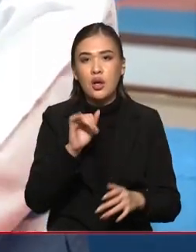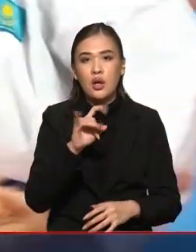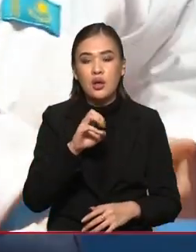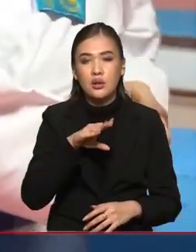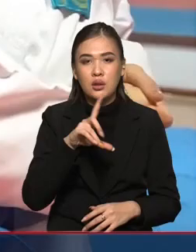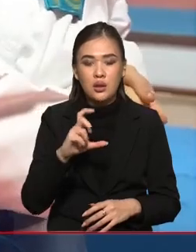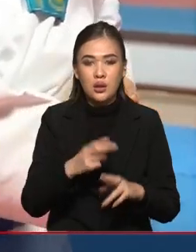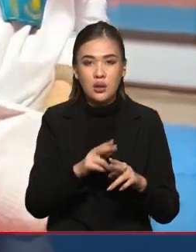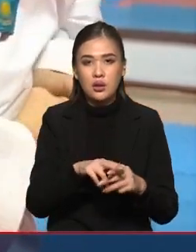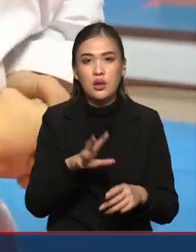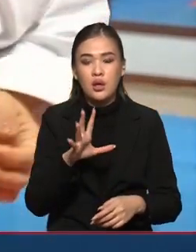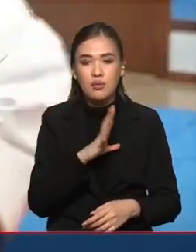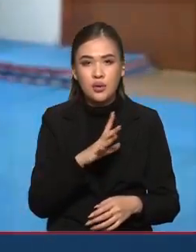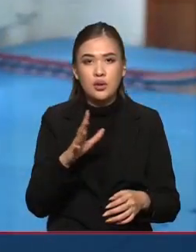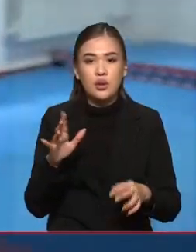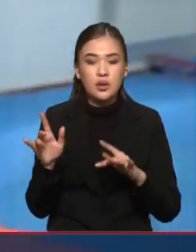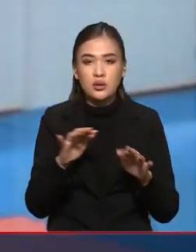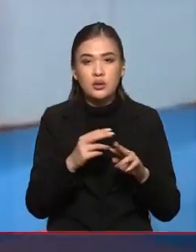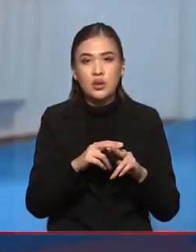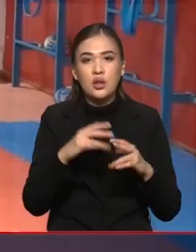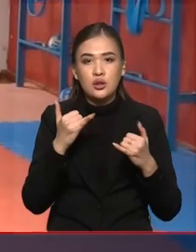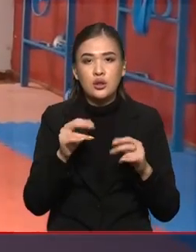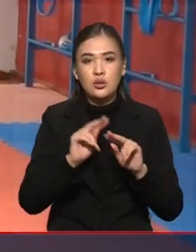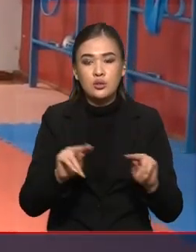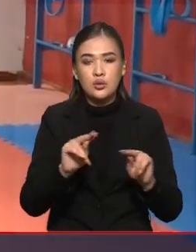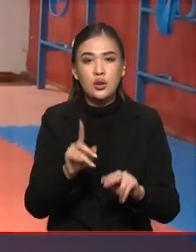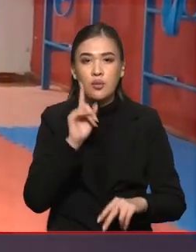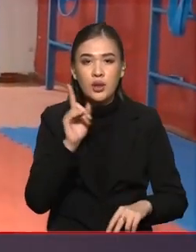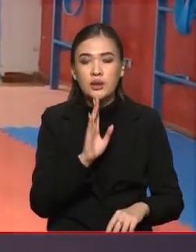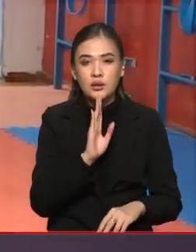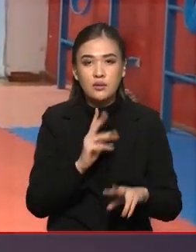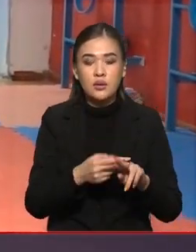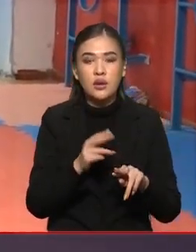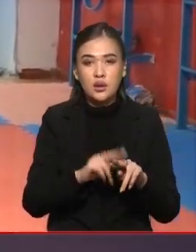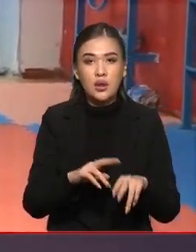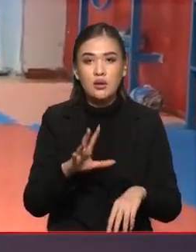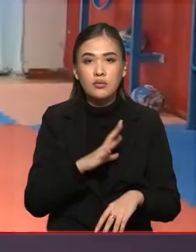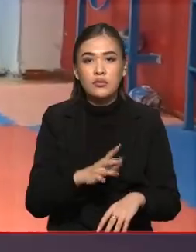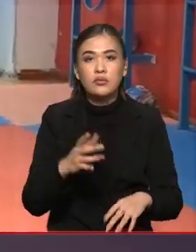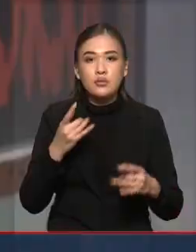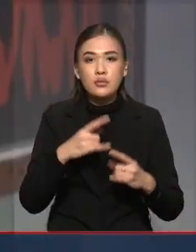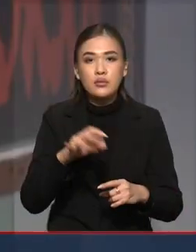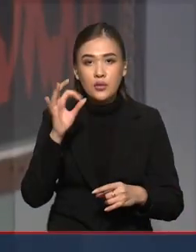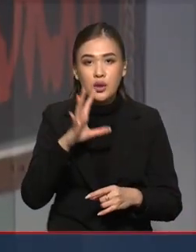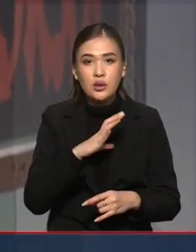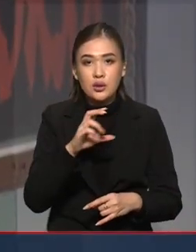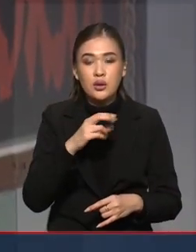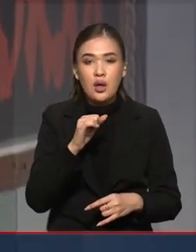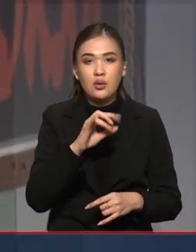с обычными подростками и добилась больших результатов. И это несмотря на то, что Даяна родилась с синдромом